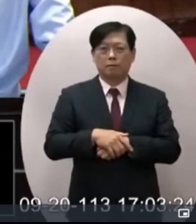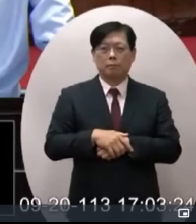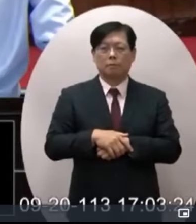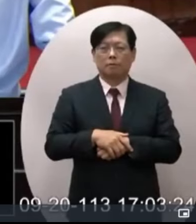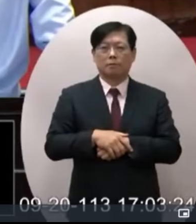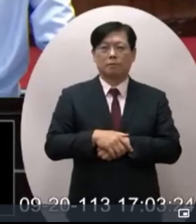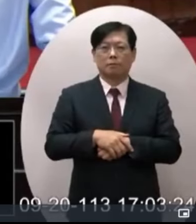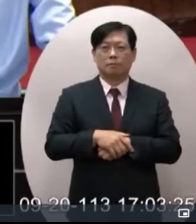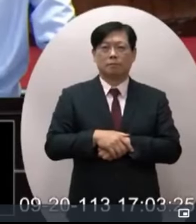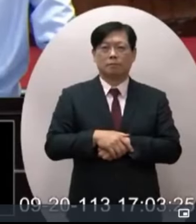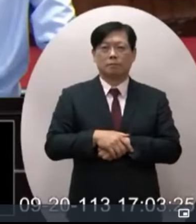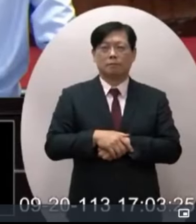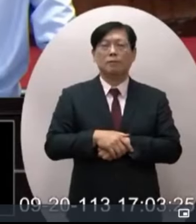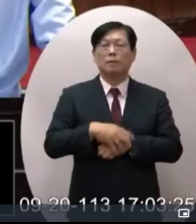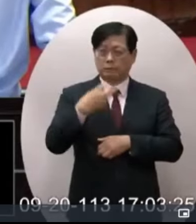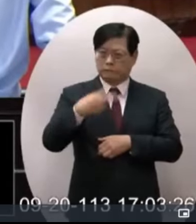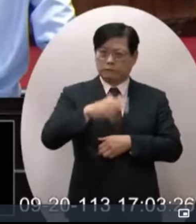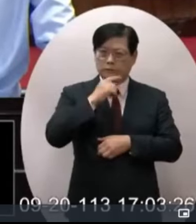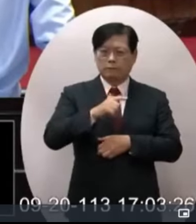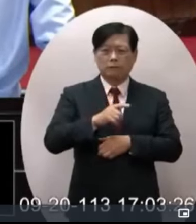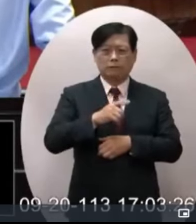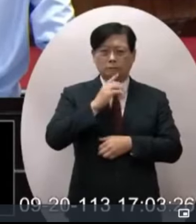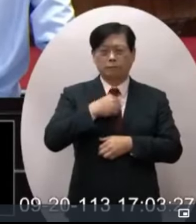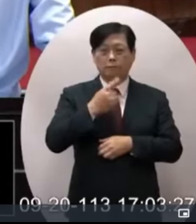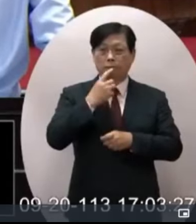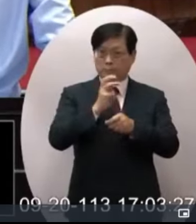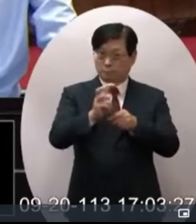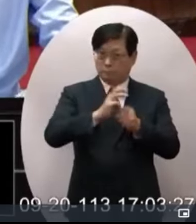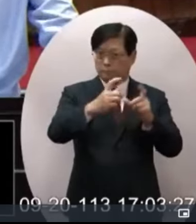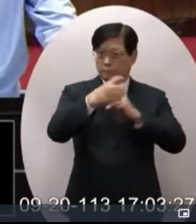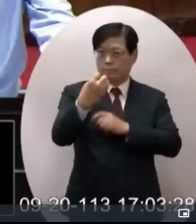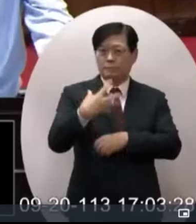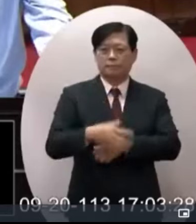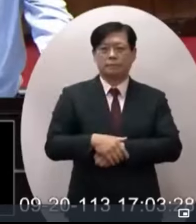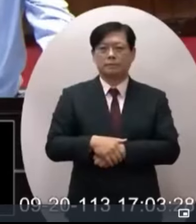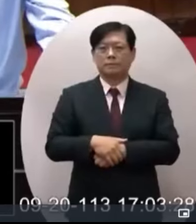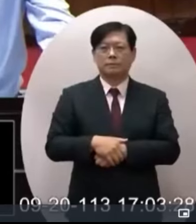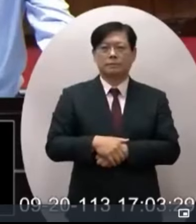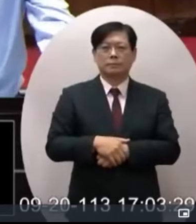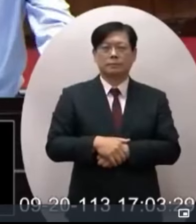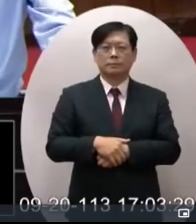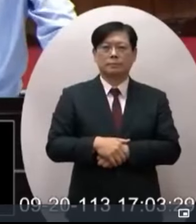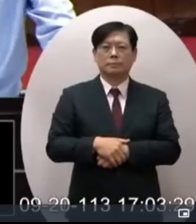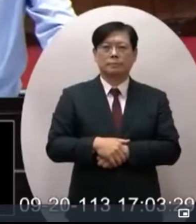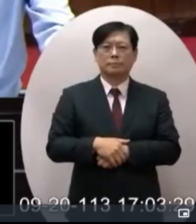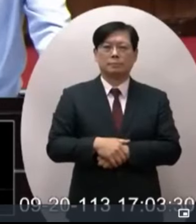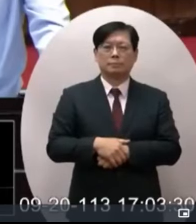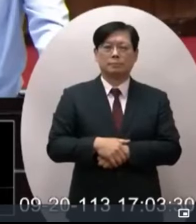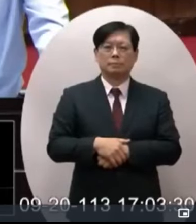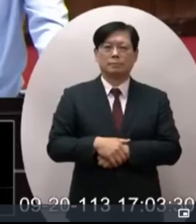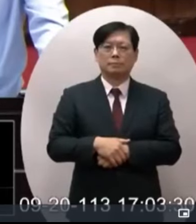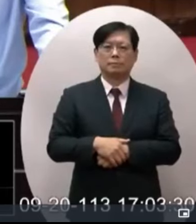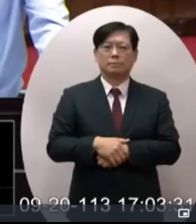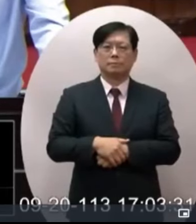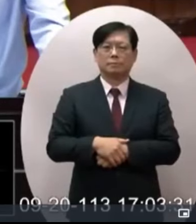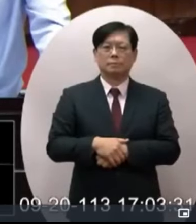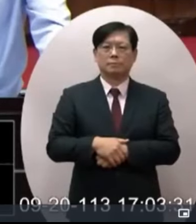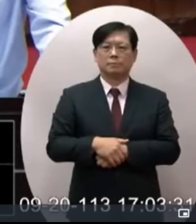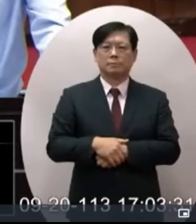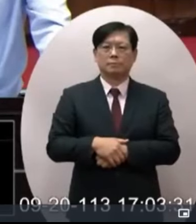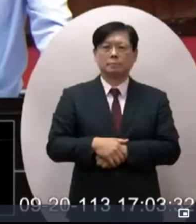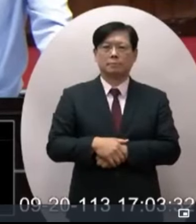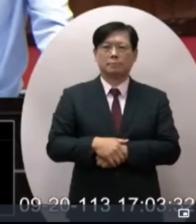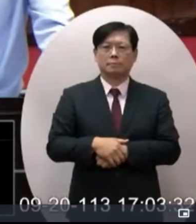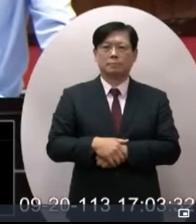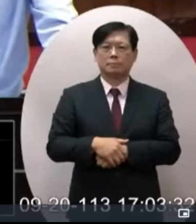在这部那个最高 好，你再花最多30秒，你回应一下。 好，那我想那个这部分我们会尽速哈，请那个最